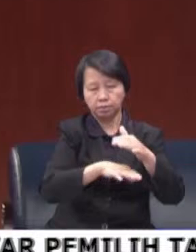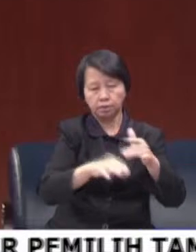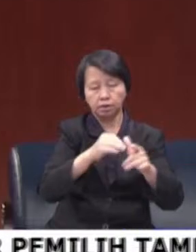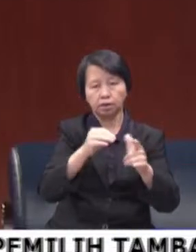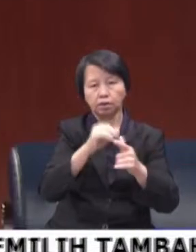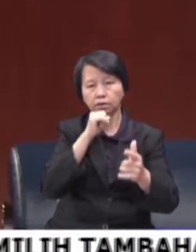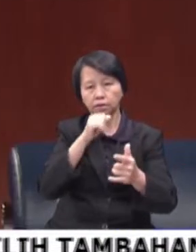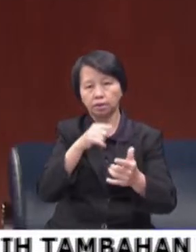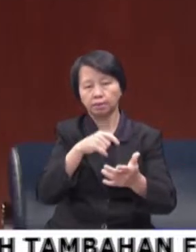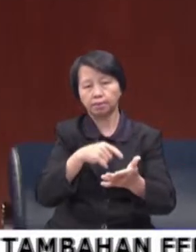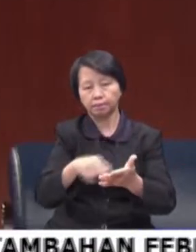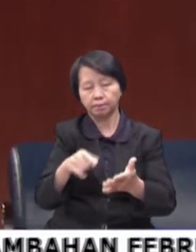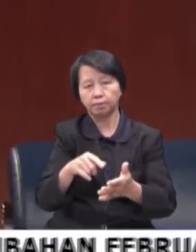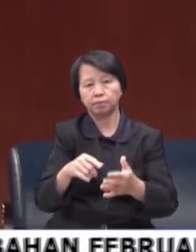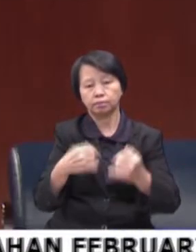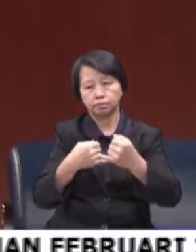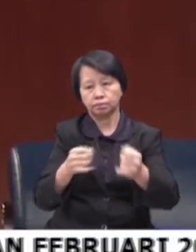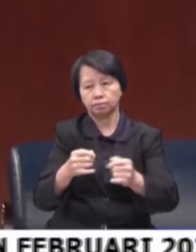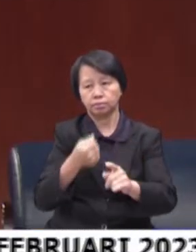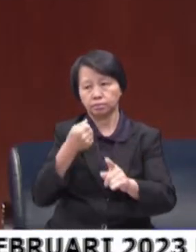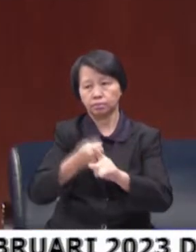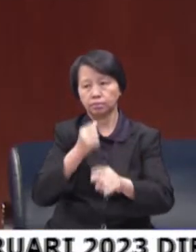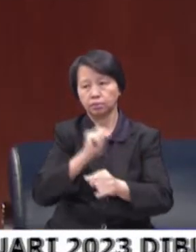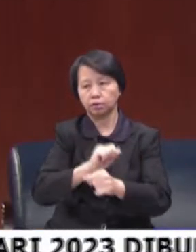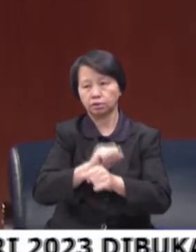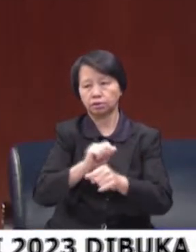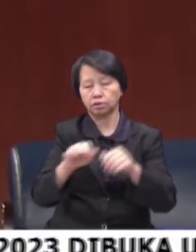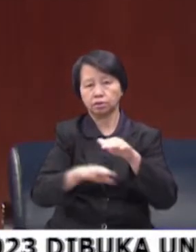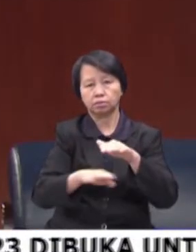dan peninggalan jabatan secara jalan